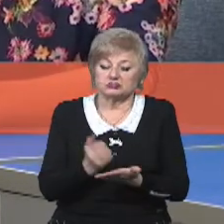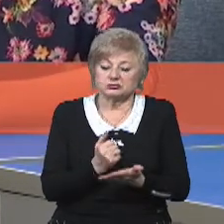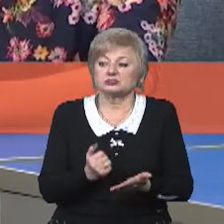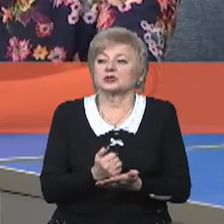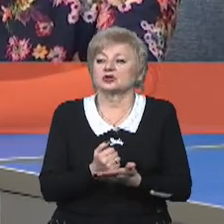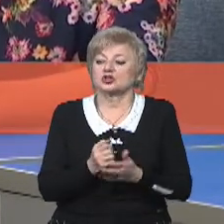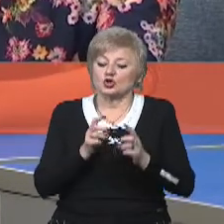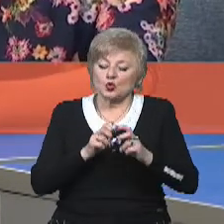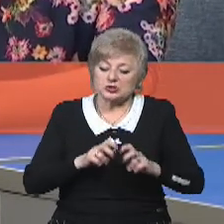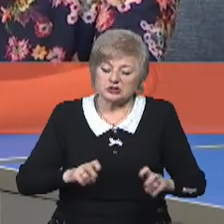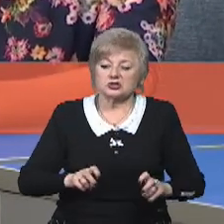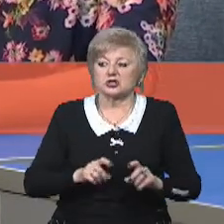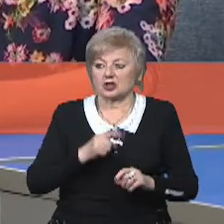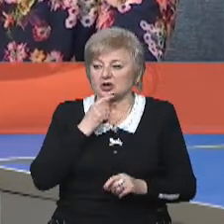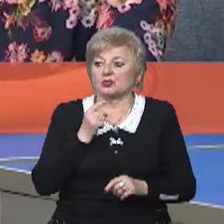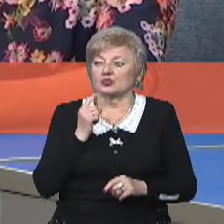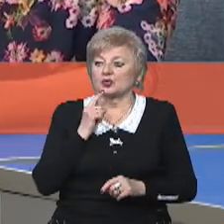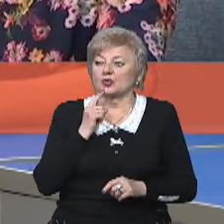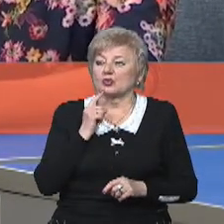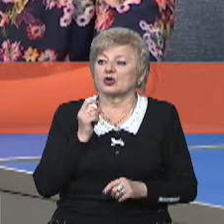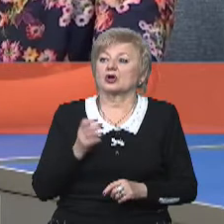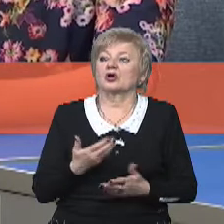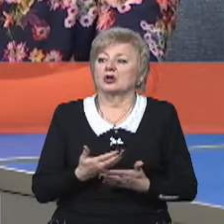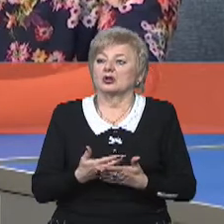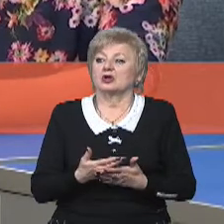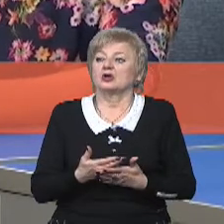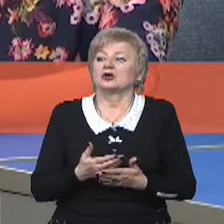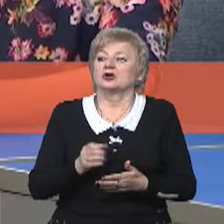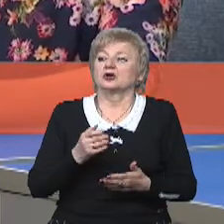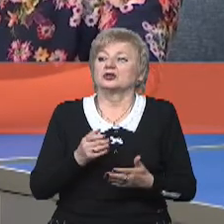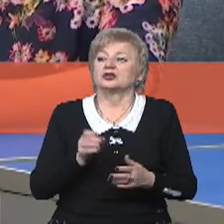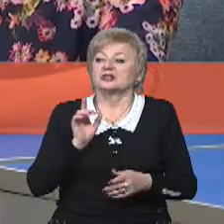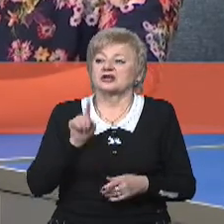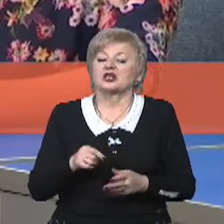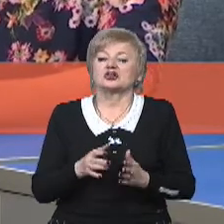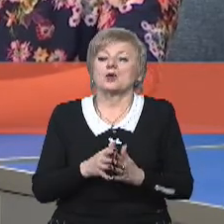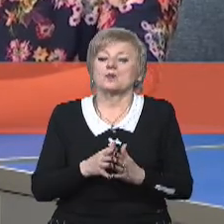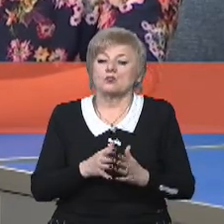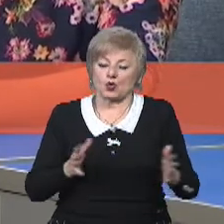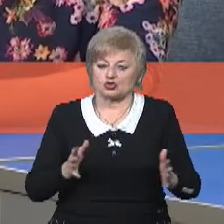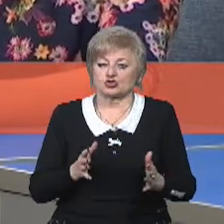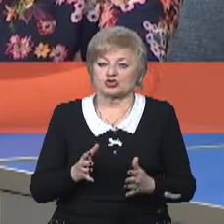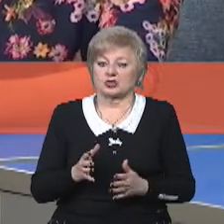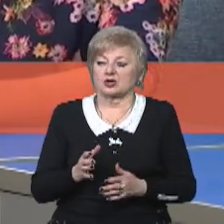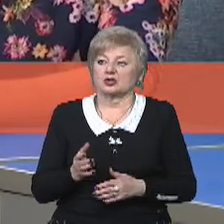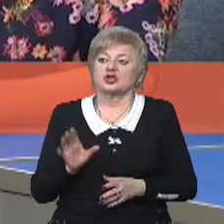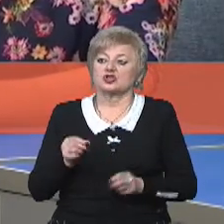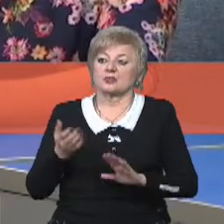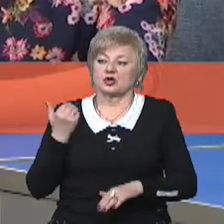який був на минулий рік в 12 разів більшим, ніж за середньостатистичні розміри попередніх років. А цьогоріч скільки ви